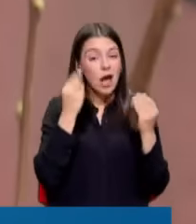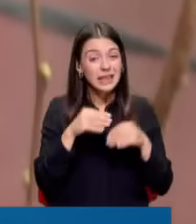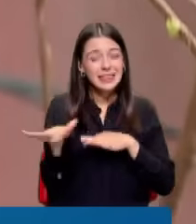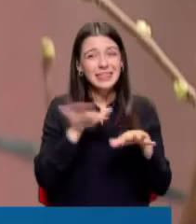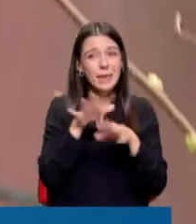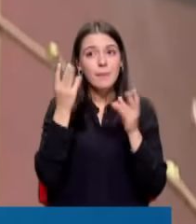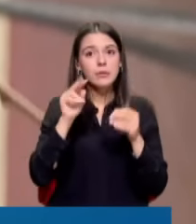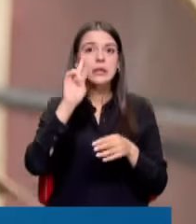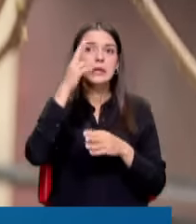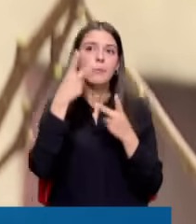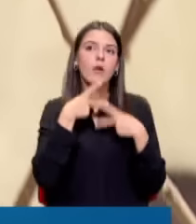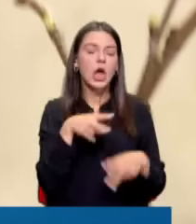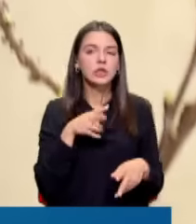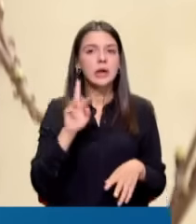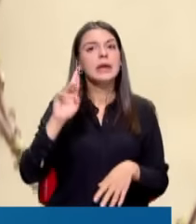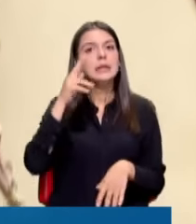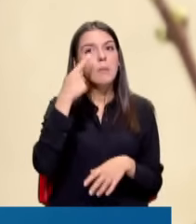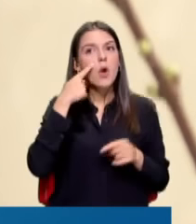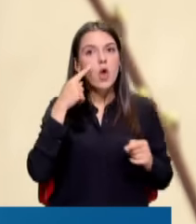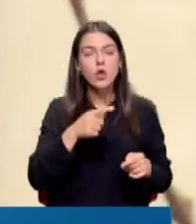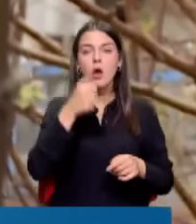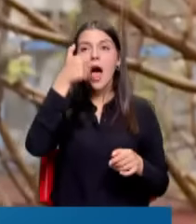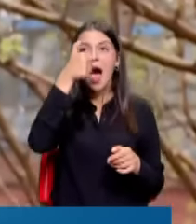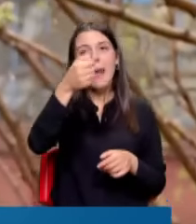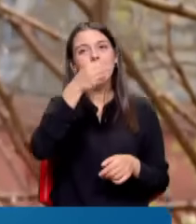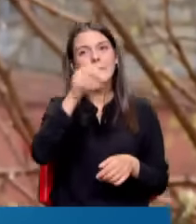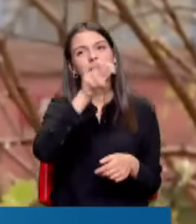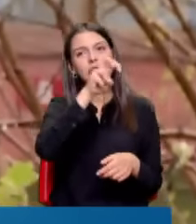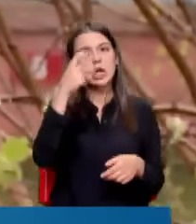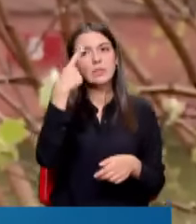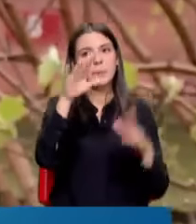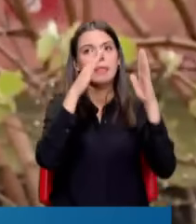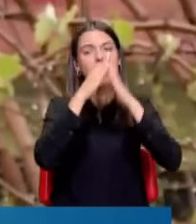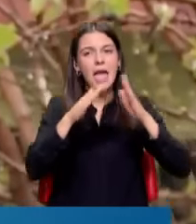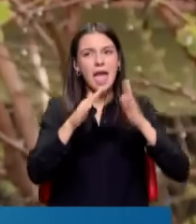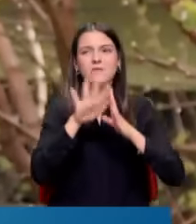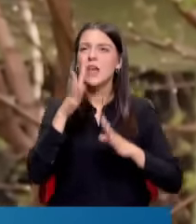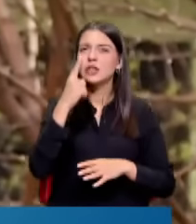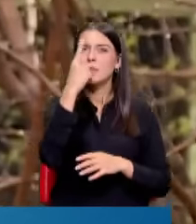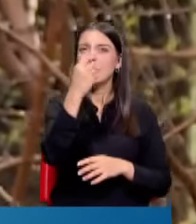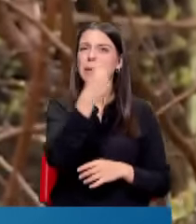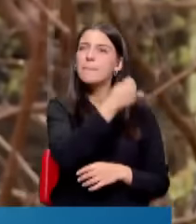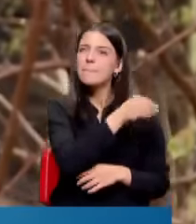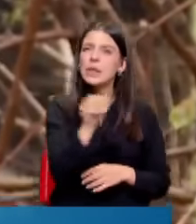için raporunu yayınladı. Rapora göre 6 milyon 800 bin konutun yaklaşık